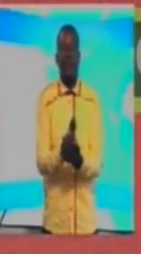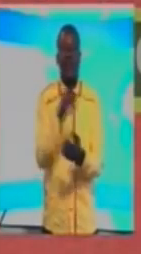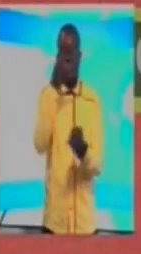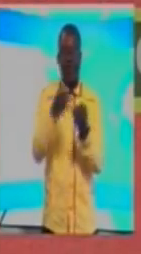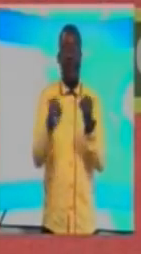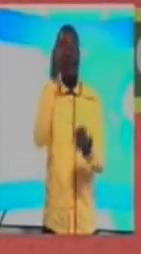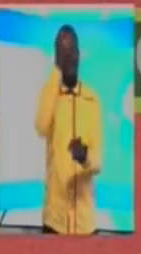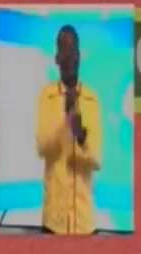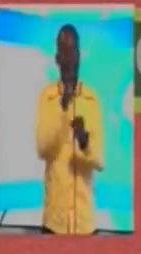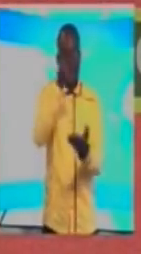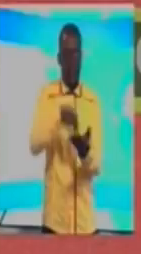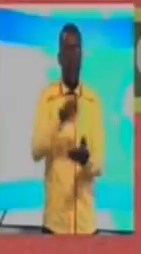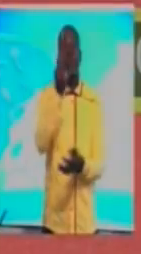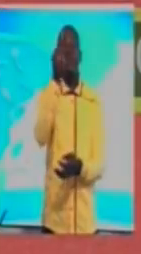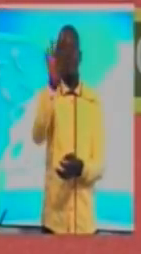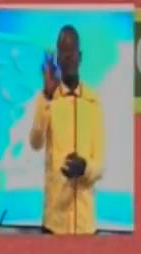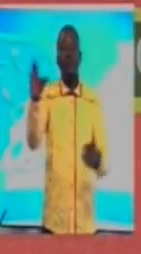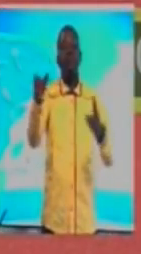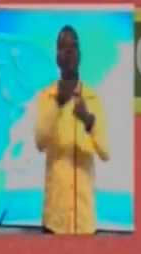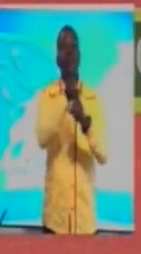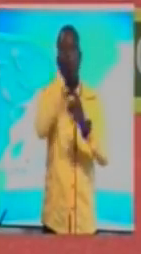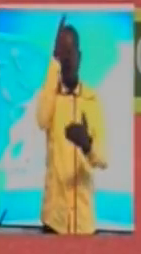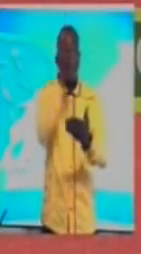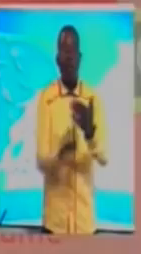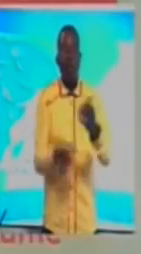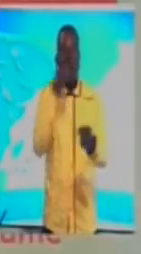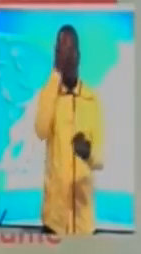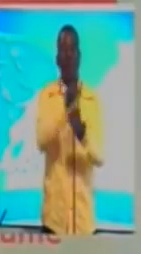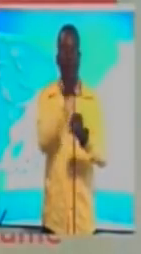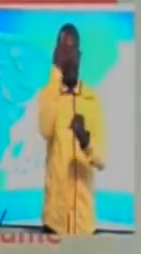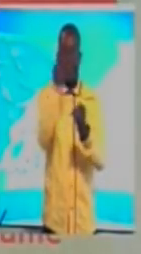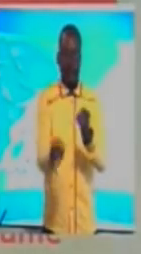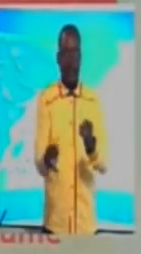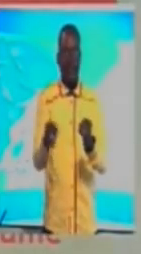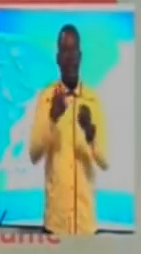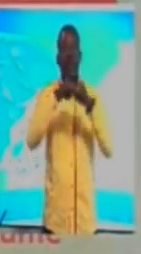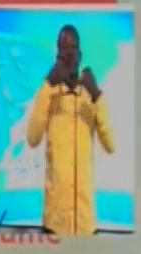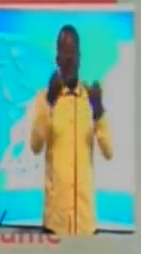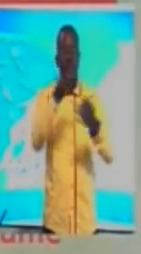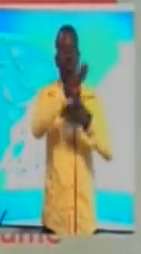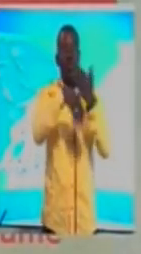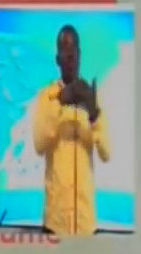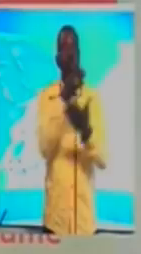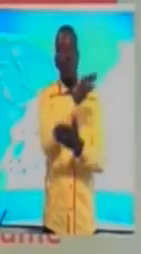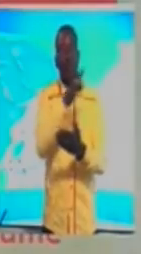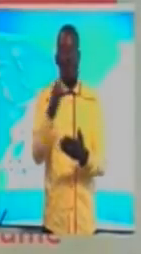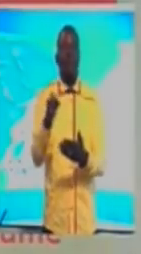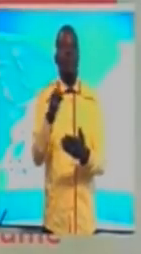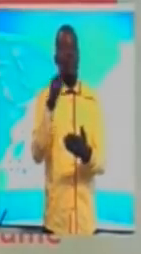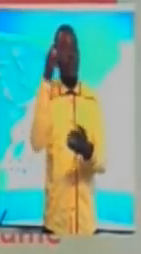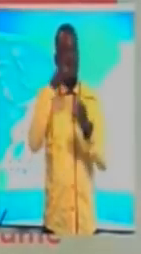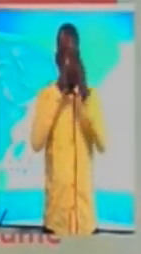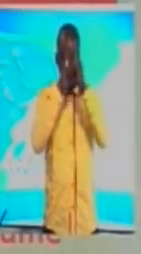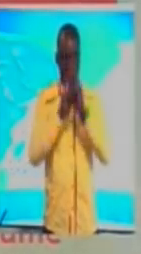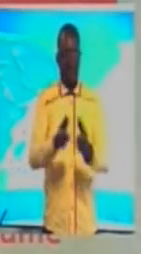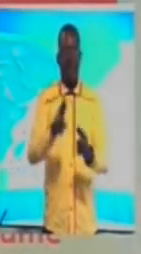d'année 2019, que retenir de cette année qui s'achève? Le journal de tous les Burkinabés citoyens rend hommage